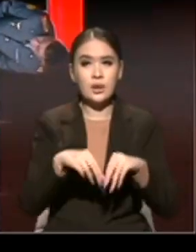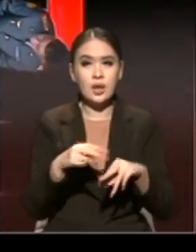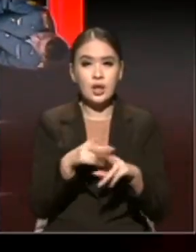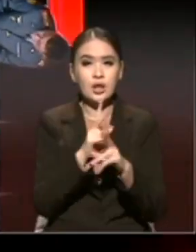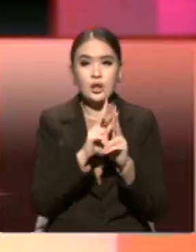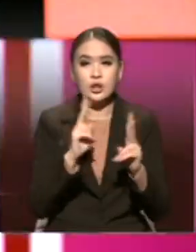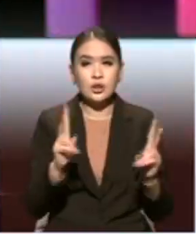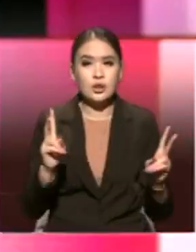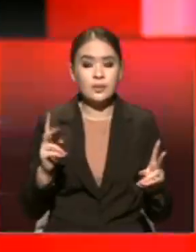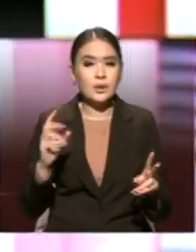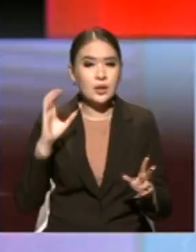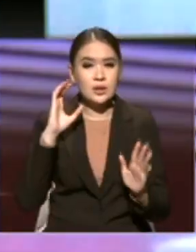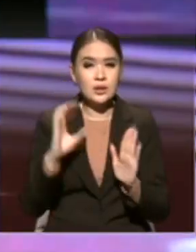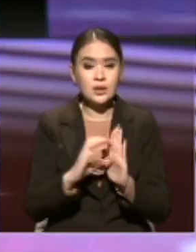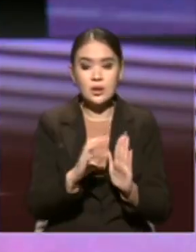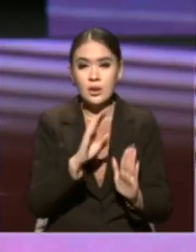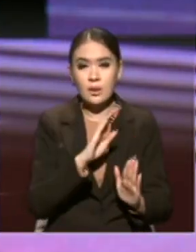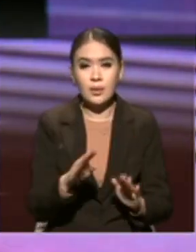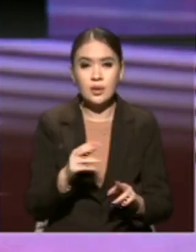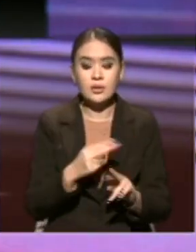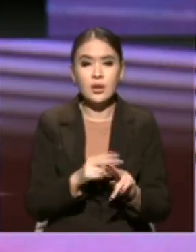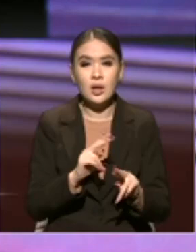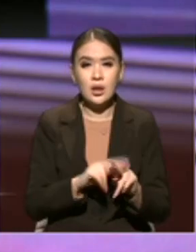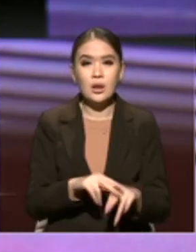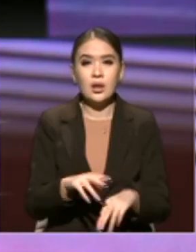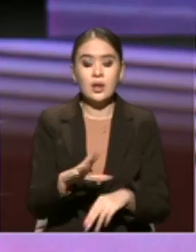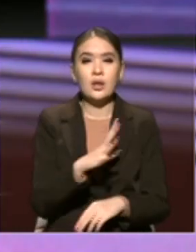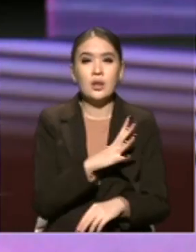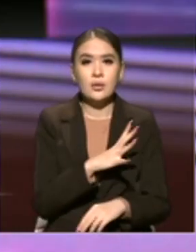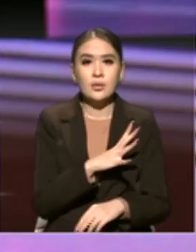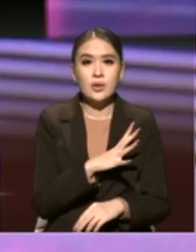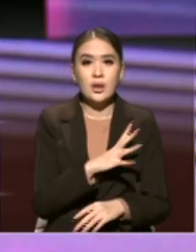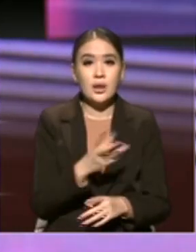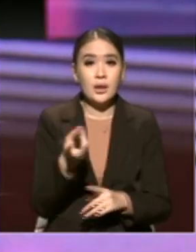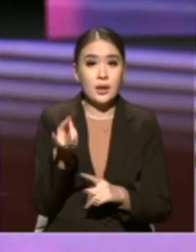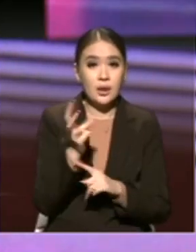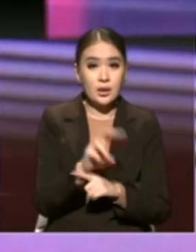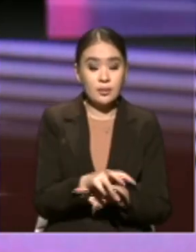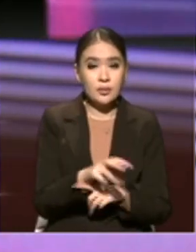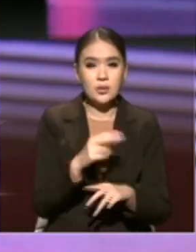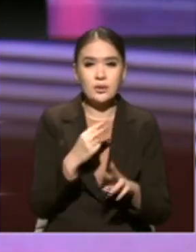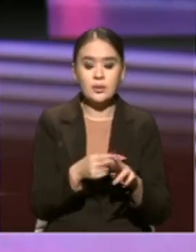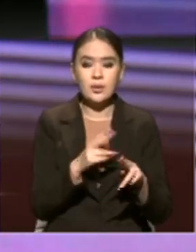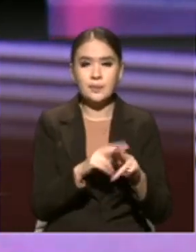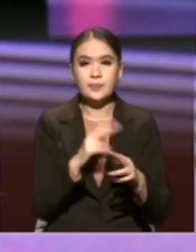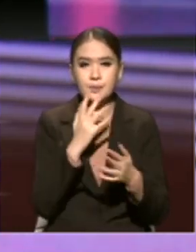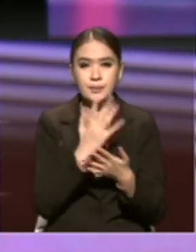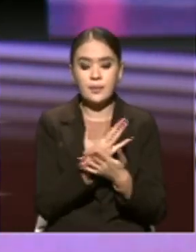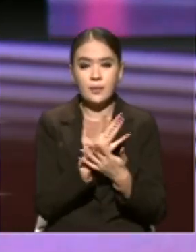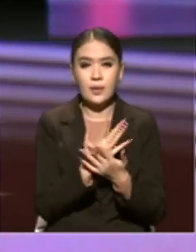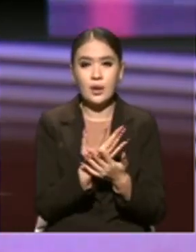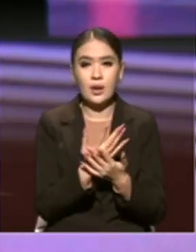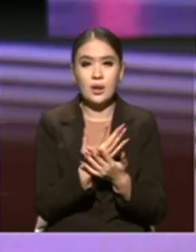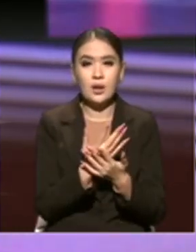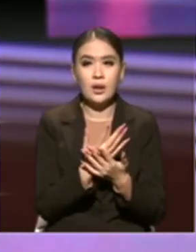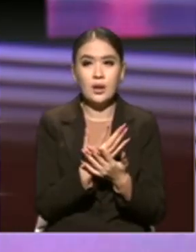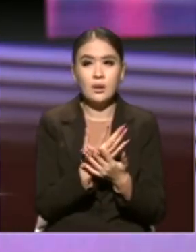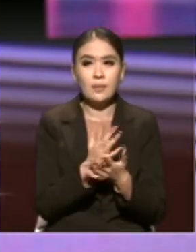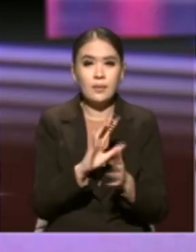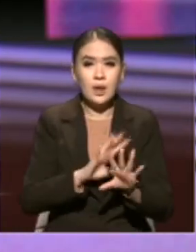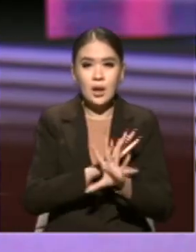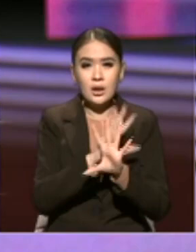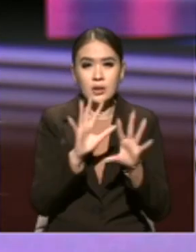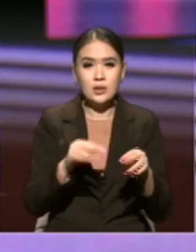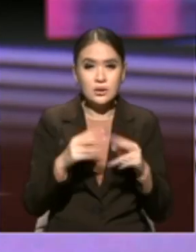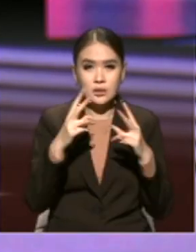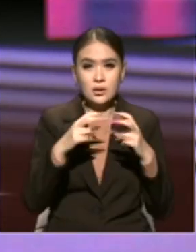бағынбайды. Өздері тәуелсіз, кез келген уақытта біздің әскери бөлімге келіп, түгелдей сарбаздардың жатын орны, тамақтанатын жері, барлығын